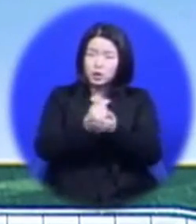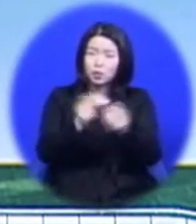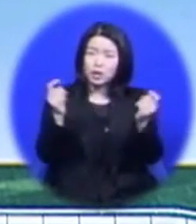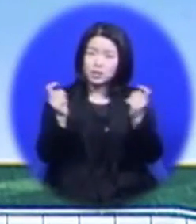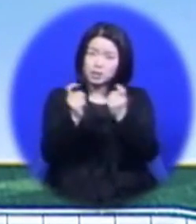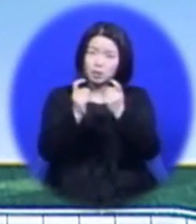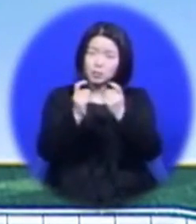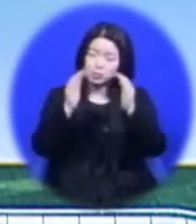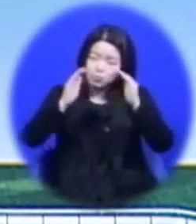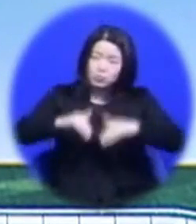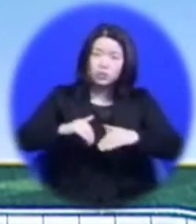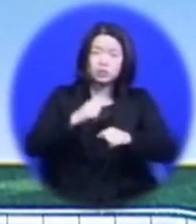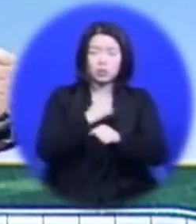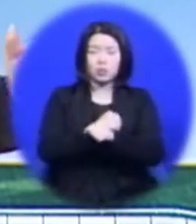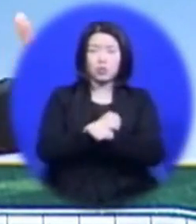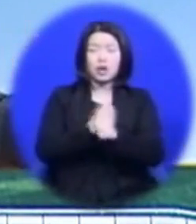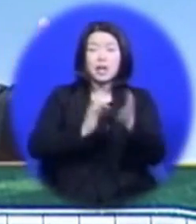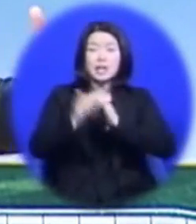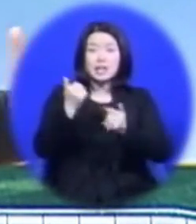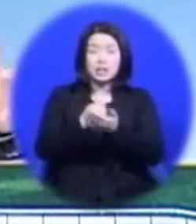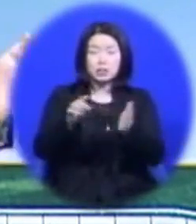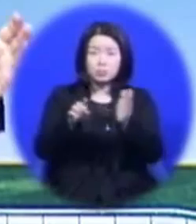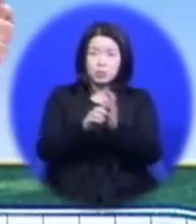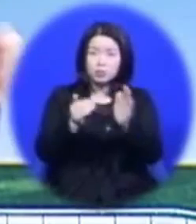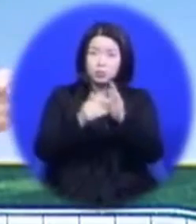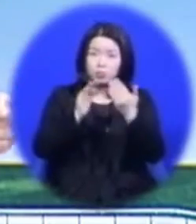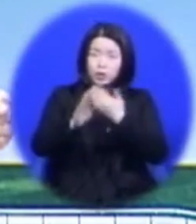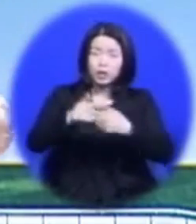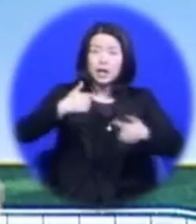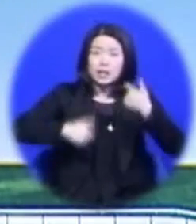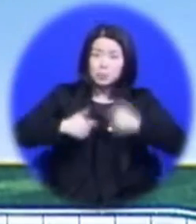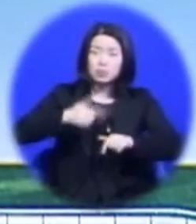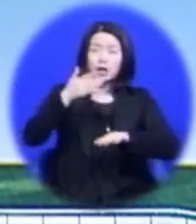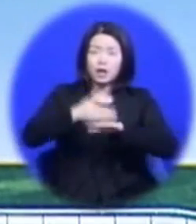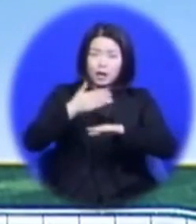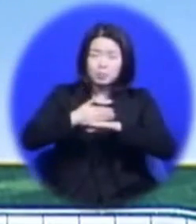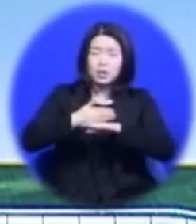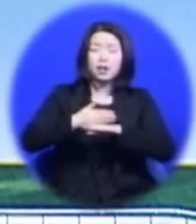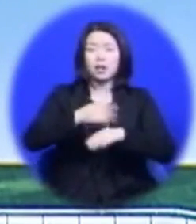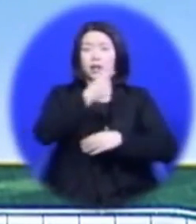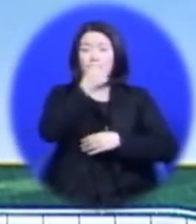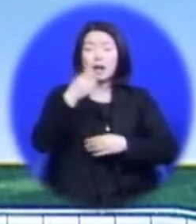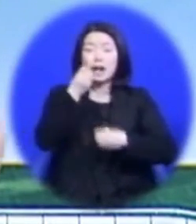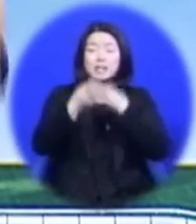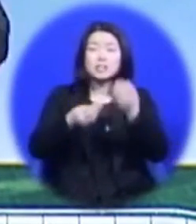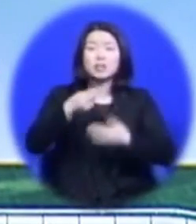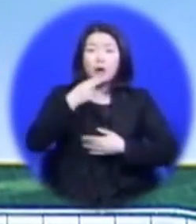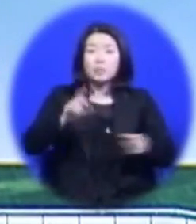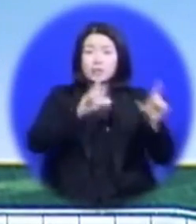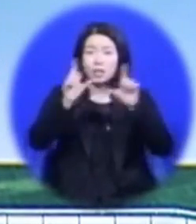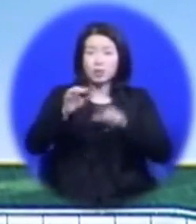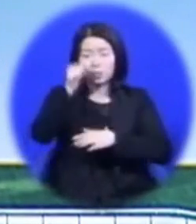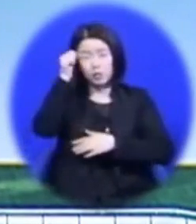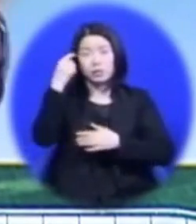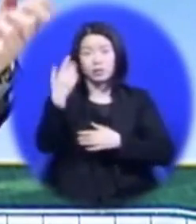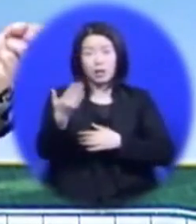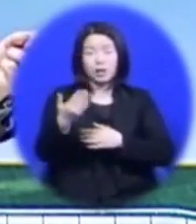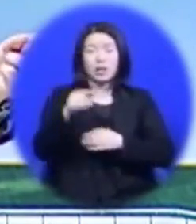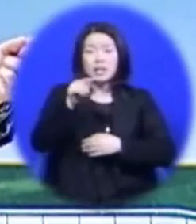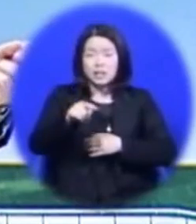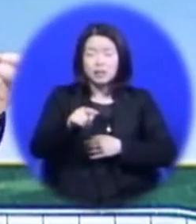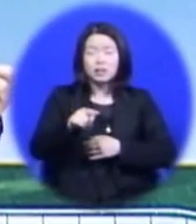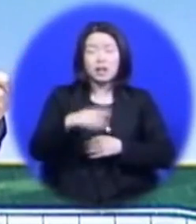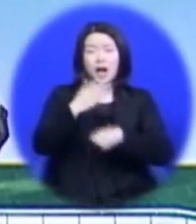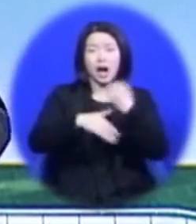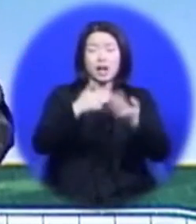무너지고 예수를 믿고도 기쁨과 감사와 간증이 없는 삶을 사는가? 하나님에 대해서 아는 것은 초등학생